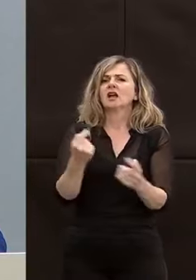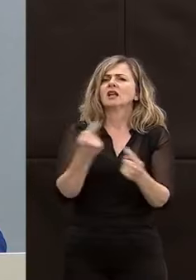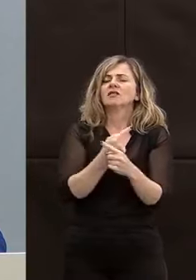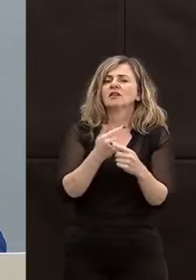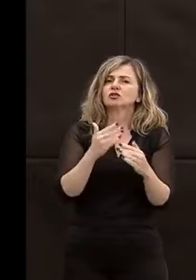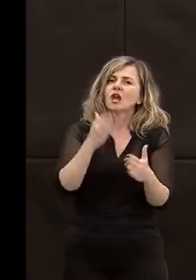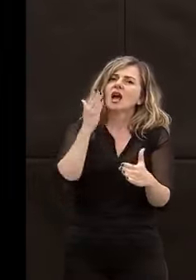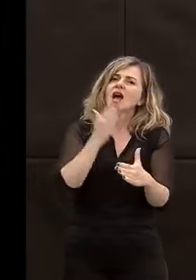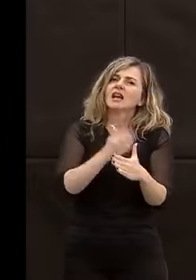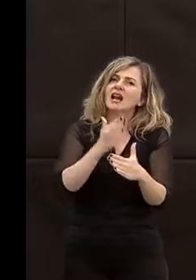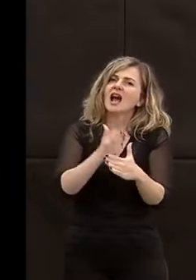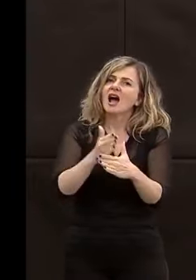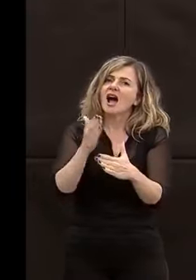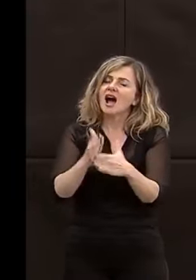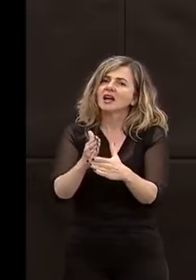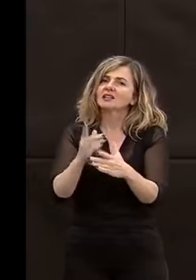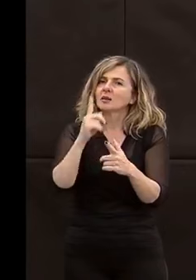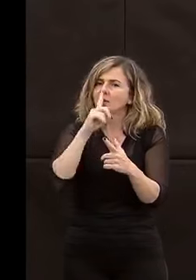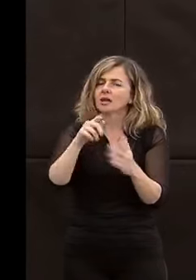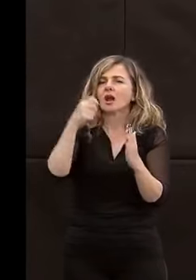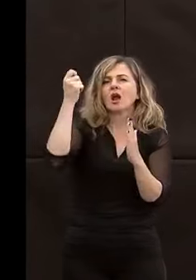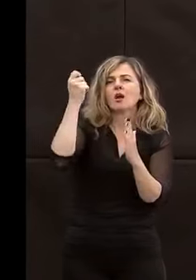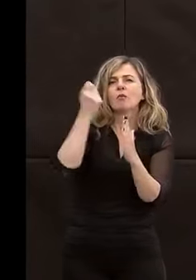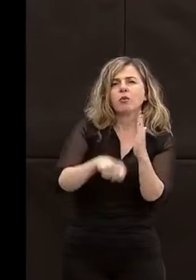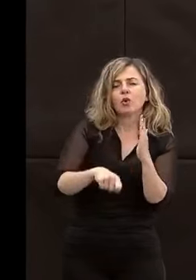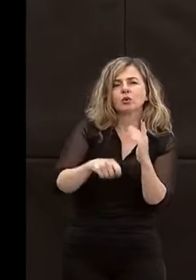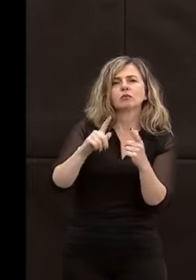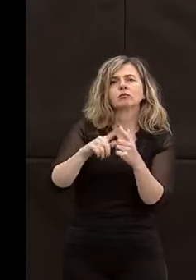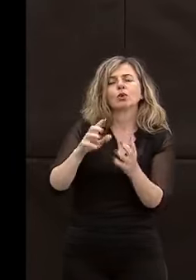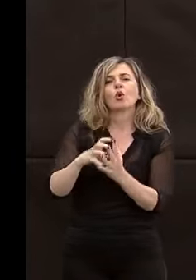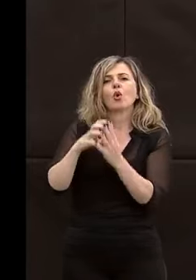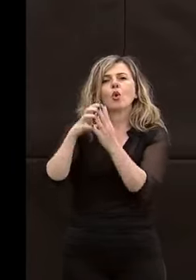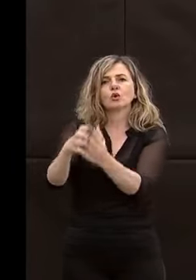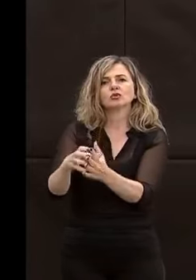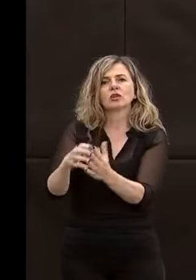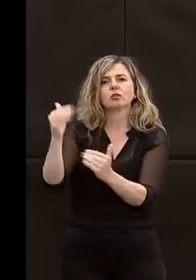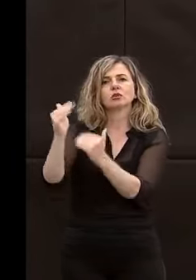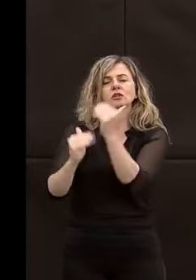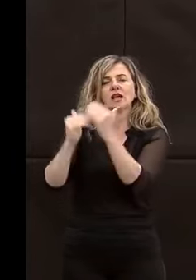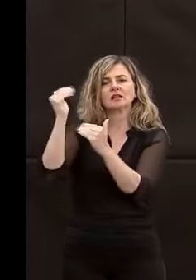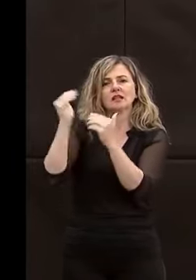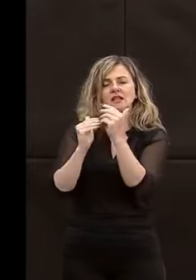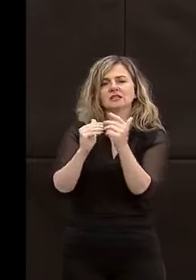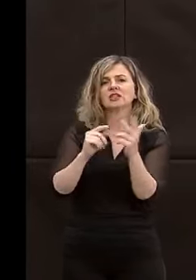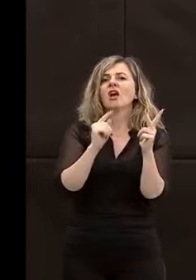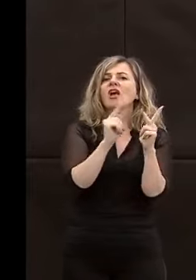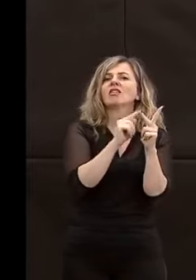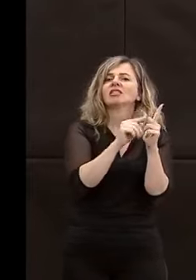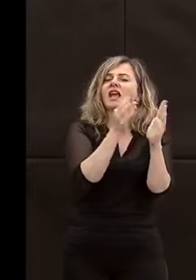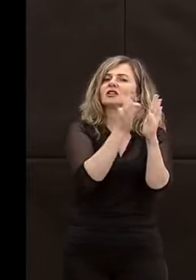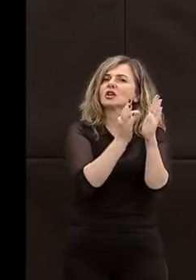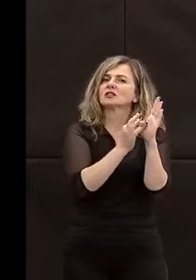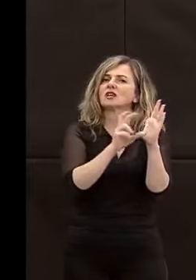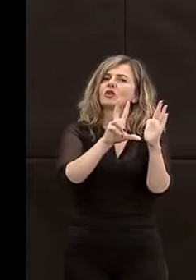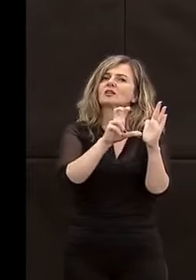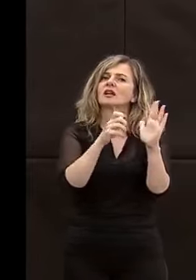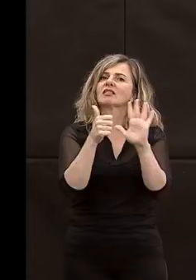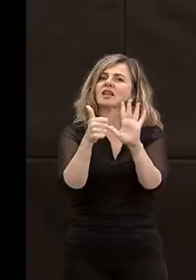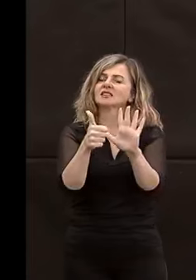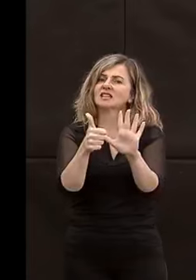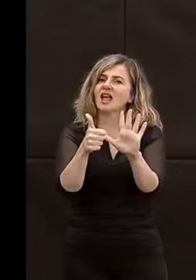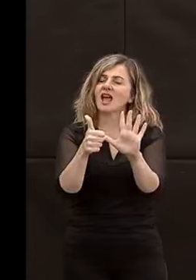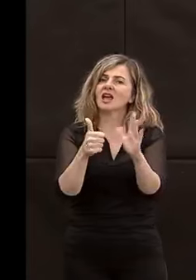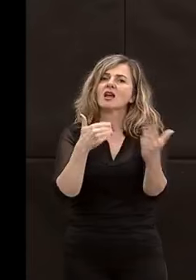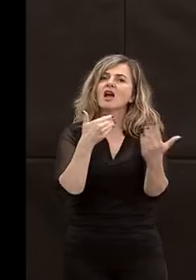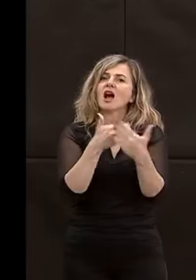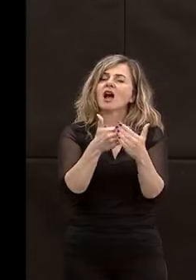sia delle sanzioni che dei contributi edilizi nel terzo articolo il 36 si affronta ai fini urbanistici